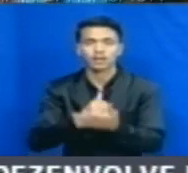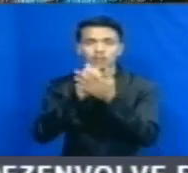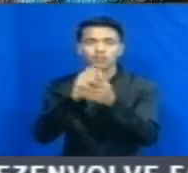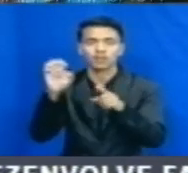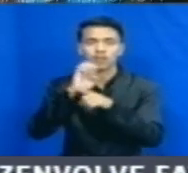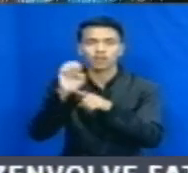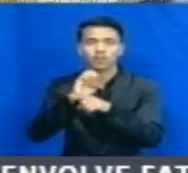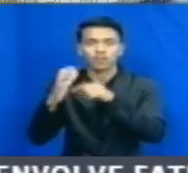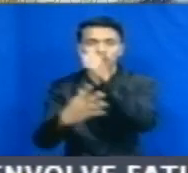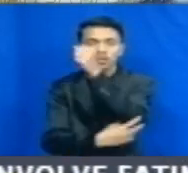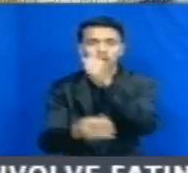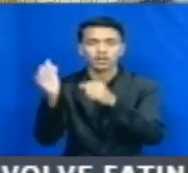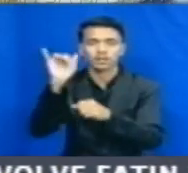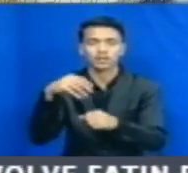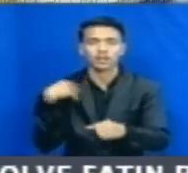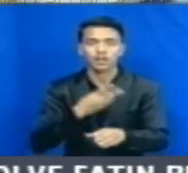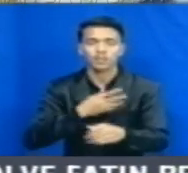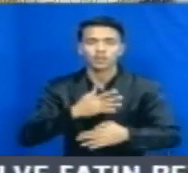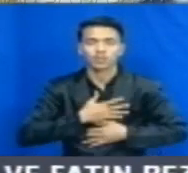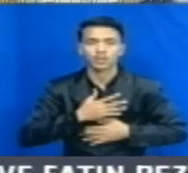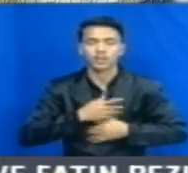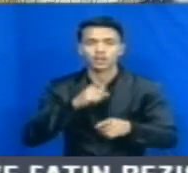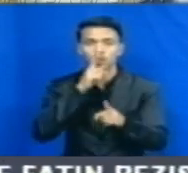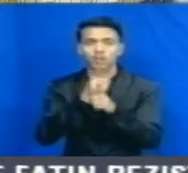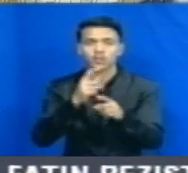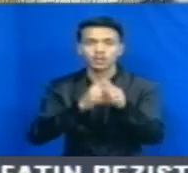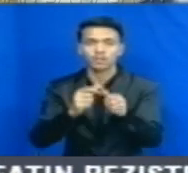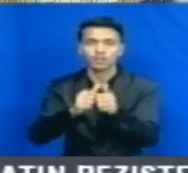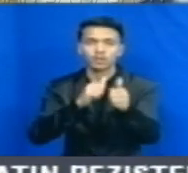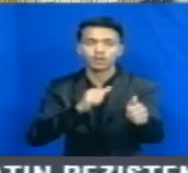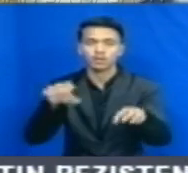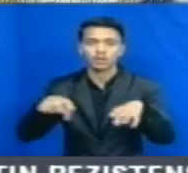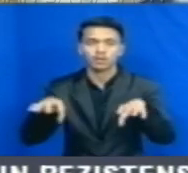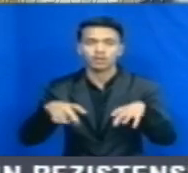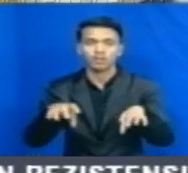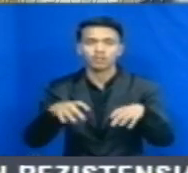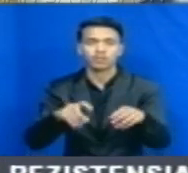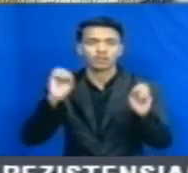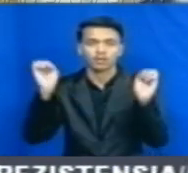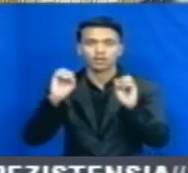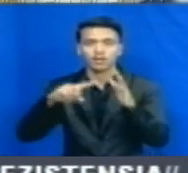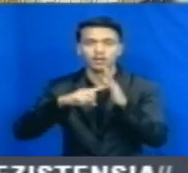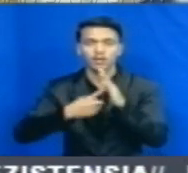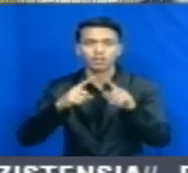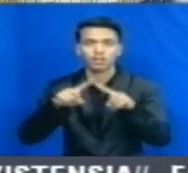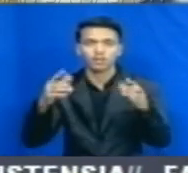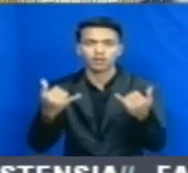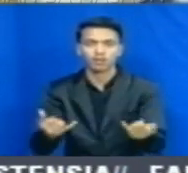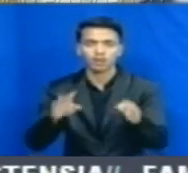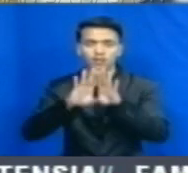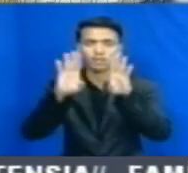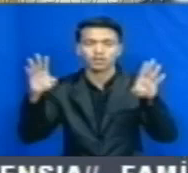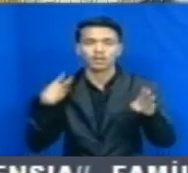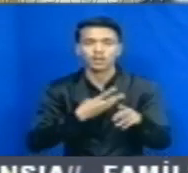sira. Ami senti contente tebes a tempo naruk nebe maka servisu ne la hahu mai be ohin loron lansamento